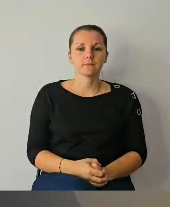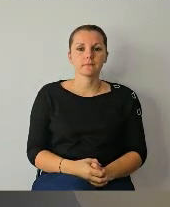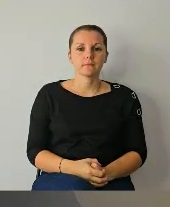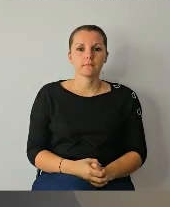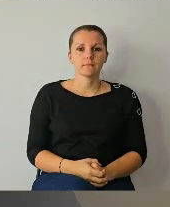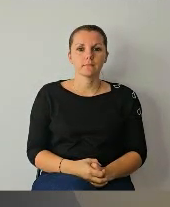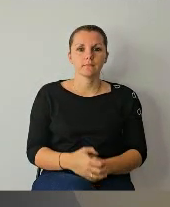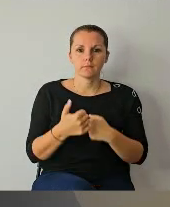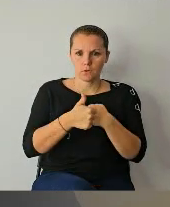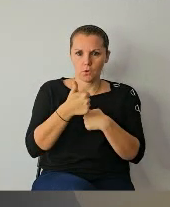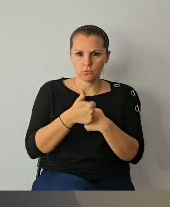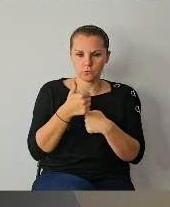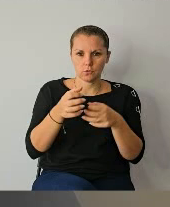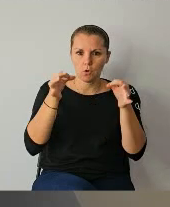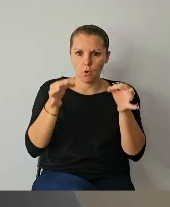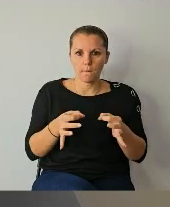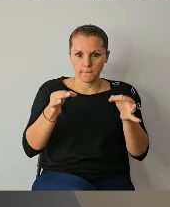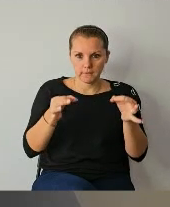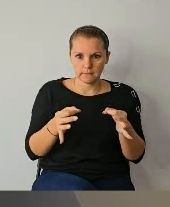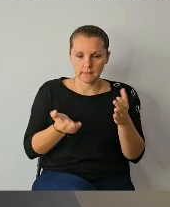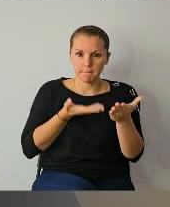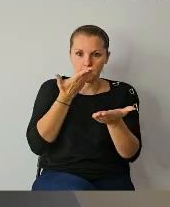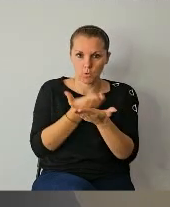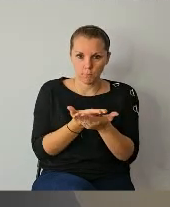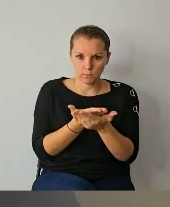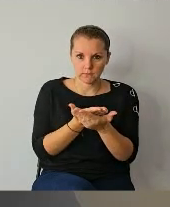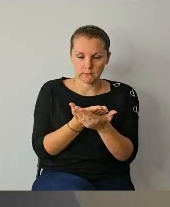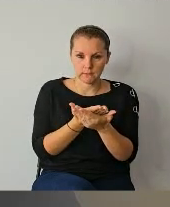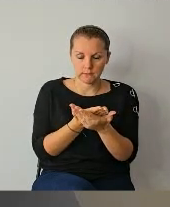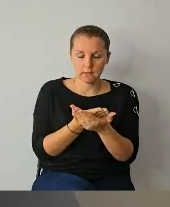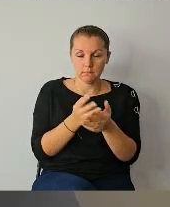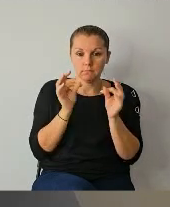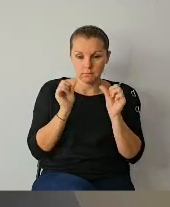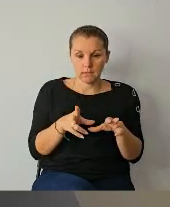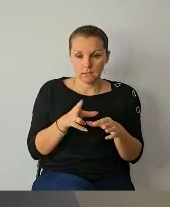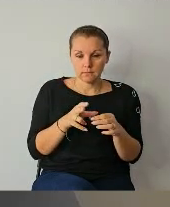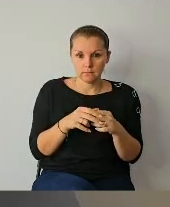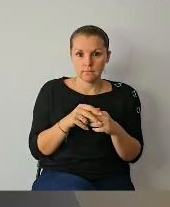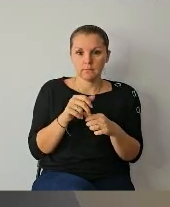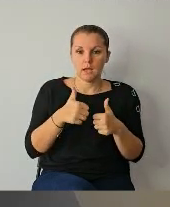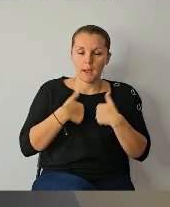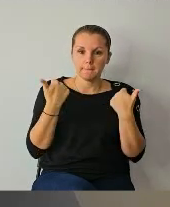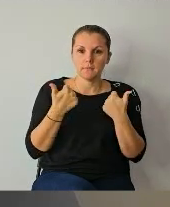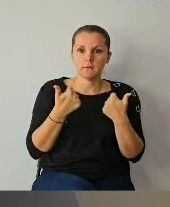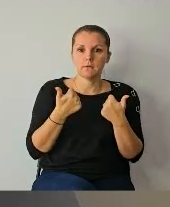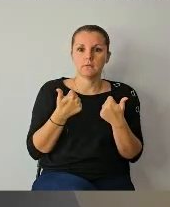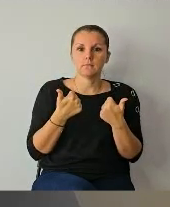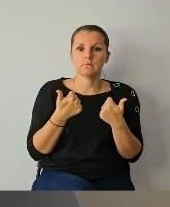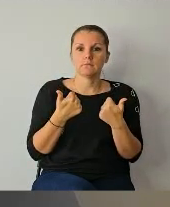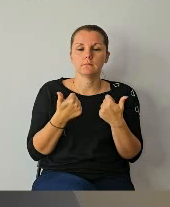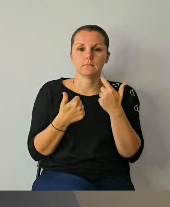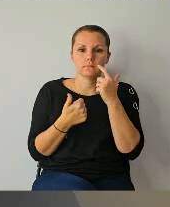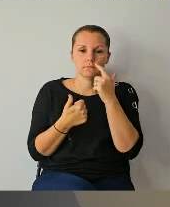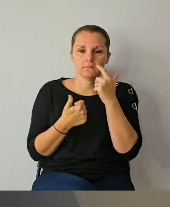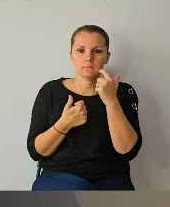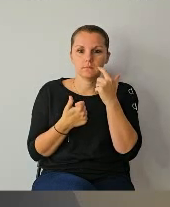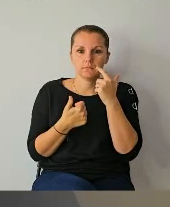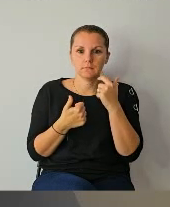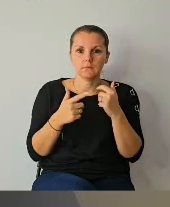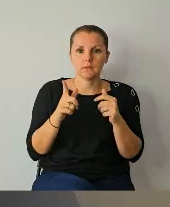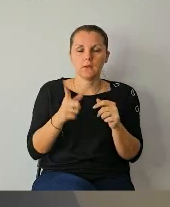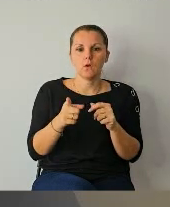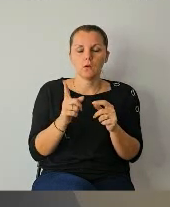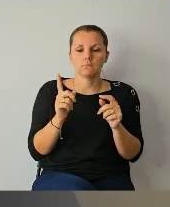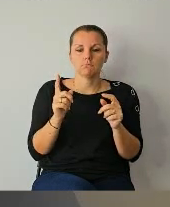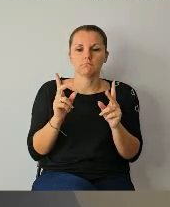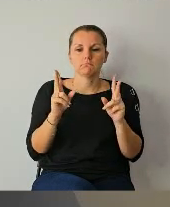Chodzi o tą obecną propozycję w obecnym projekcie uchwały, tak? Dokładnie, żeby na przykład z tych zmniejszyć te widełki,